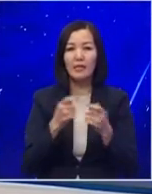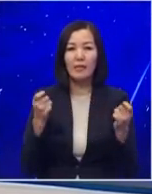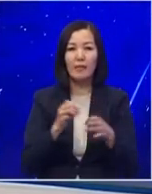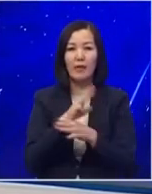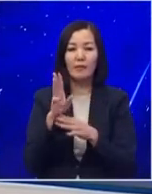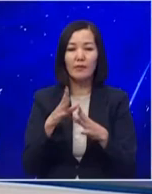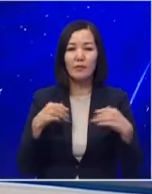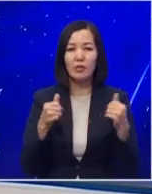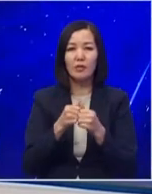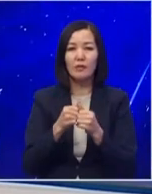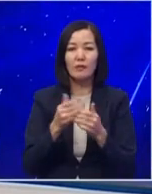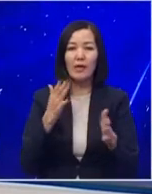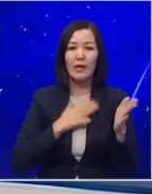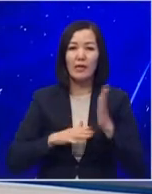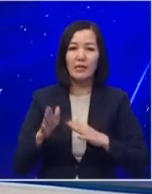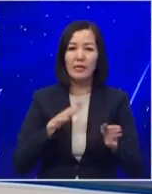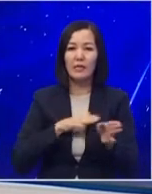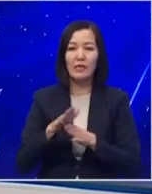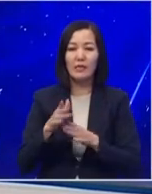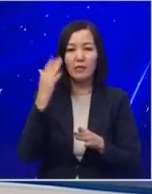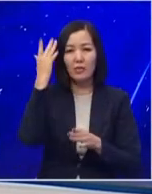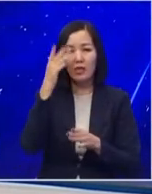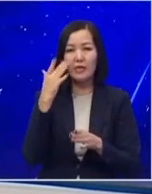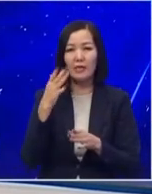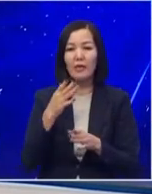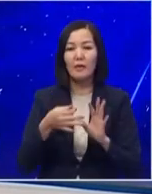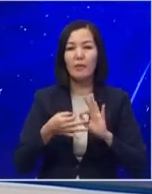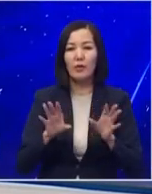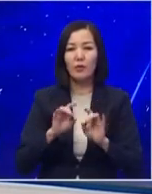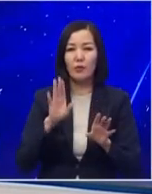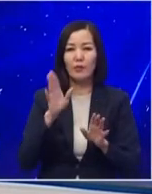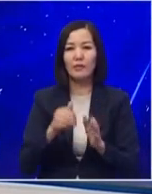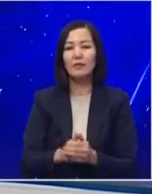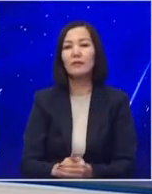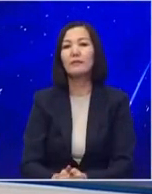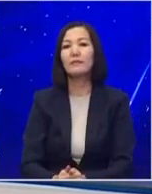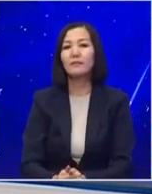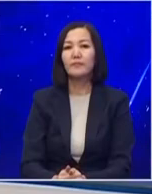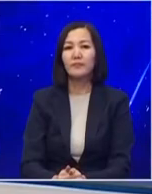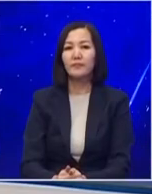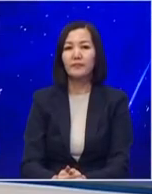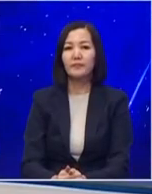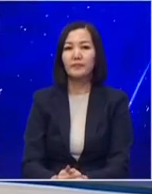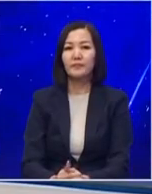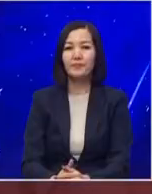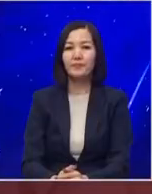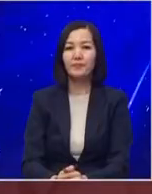семей радость исполнения их заветных желаний подробностей из материалов сюжета